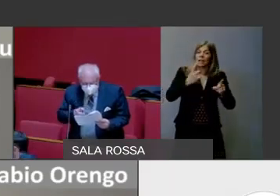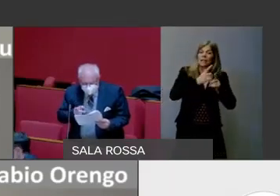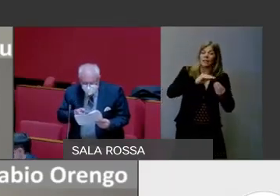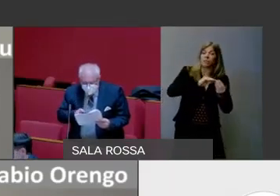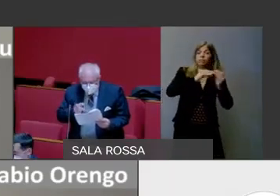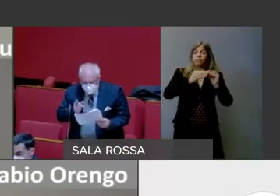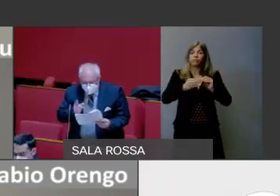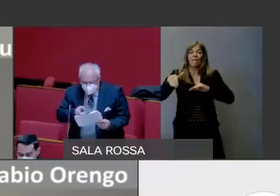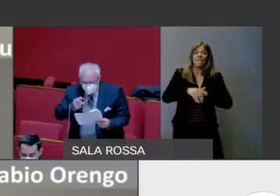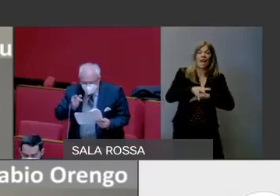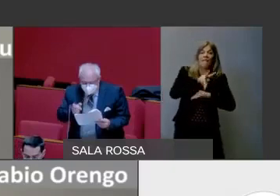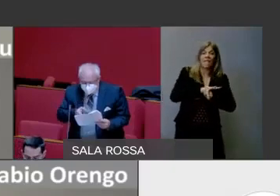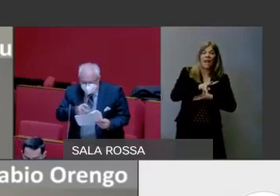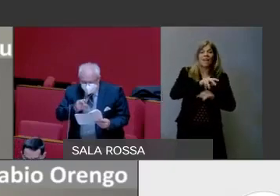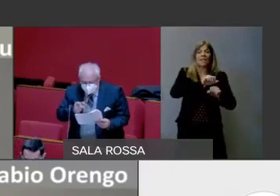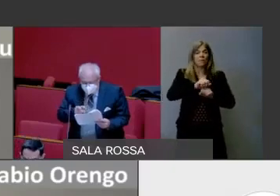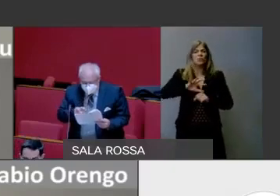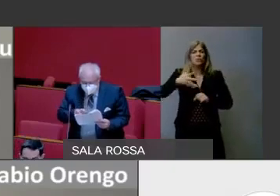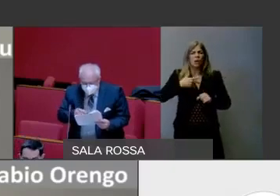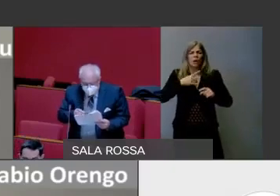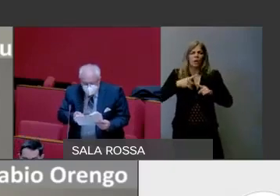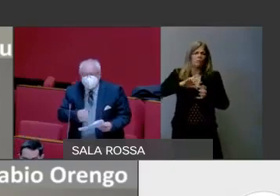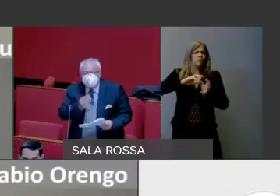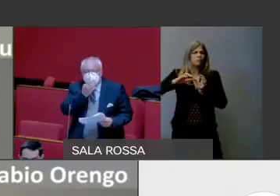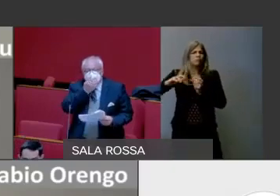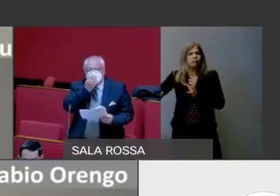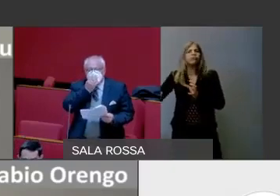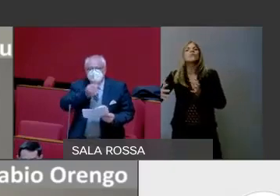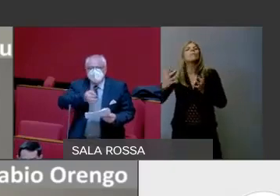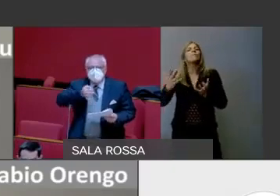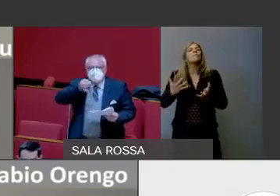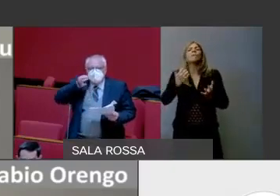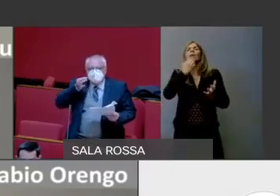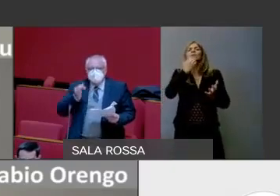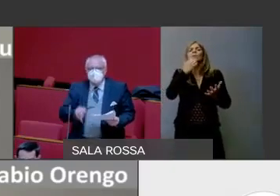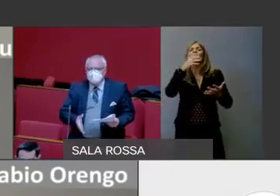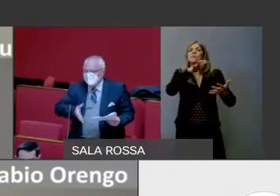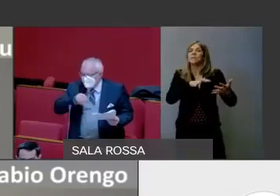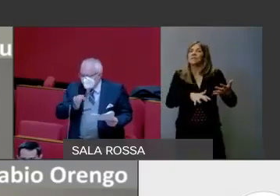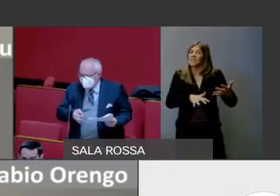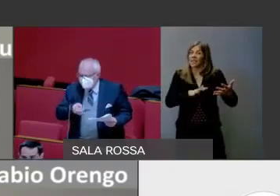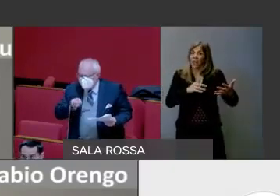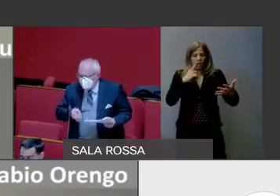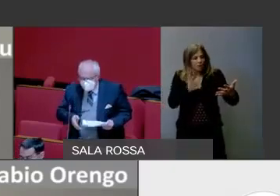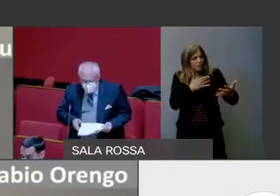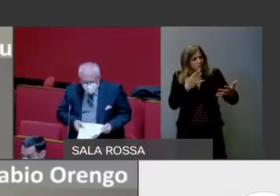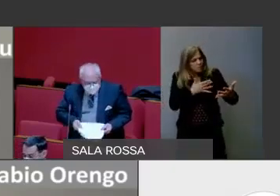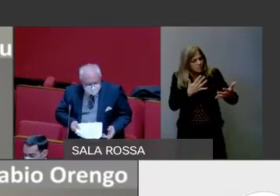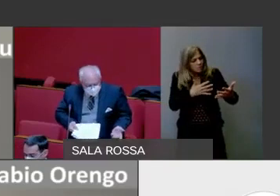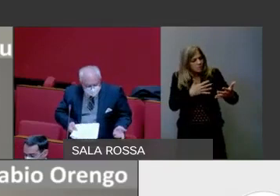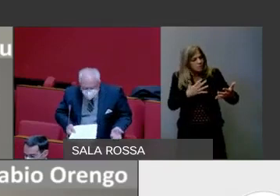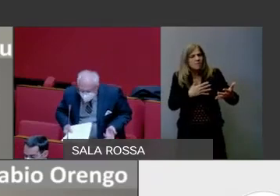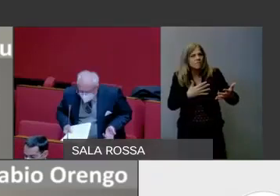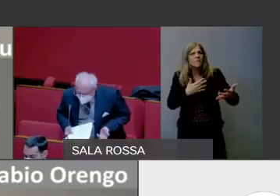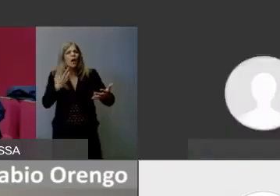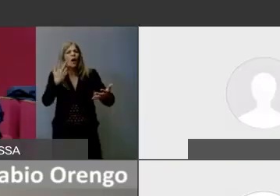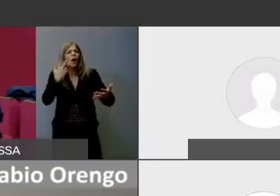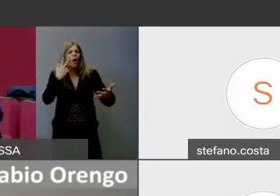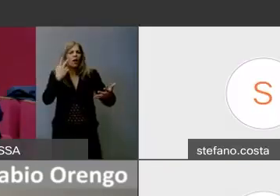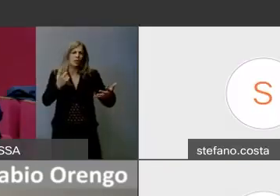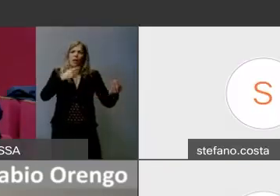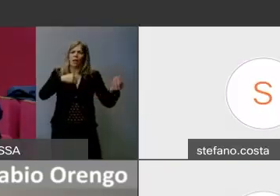Via Vecchia, qui abbiamo un rimessaggio, eccetera, eccetera. Non si parla minimamente in alcuna vostra dichiarazione, al di là di parlare